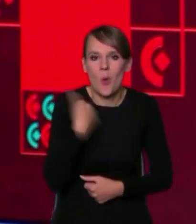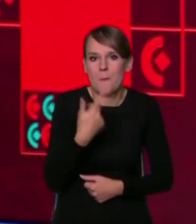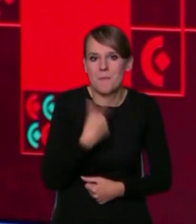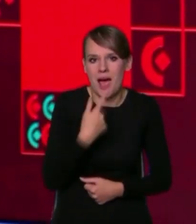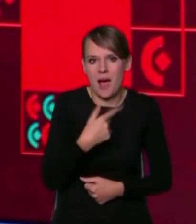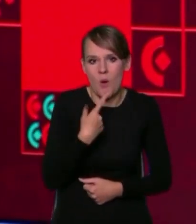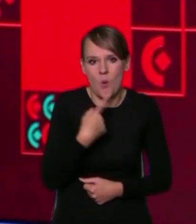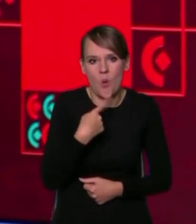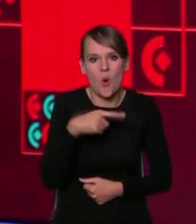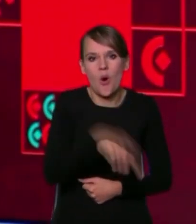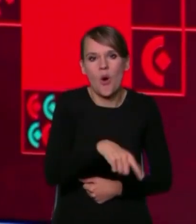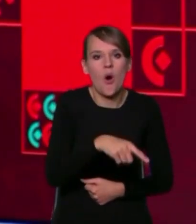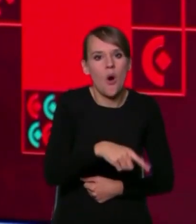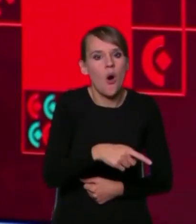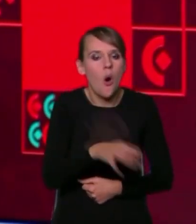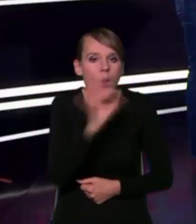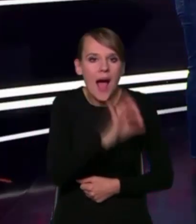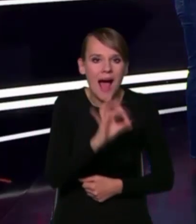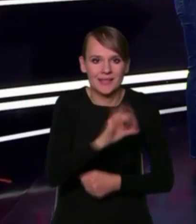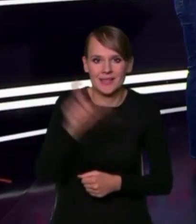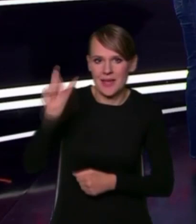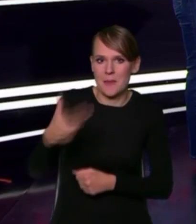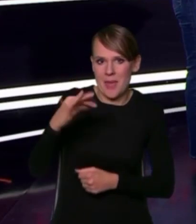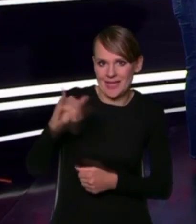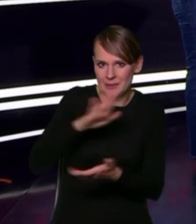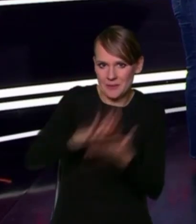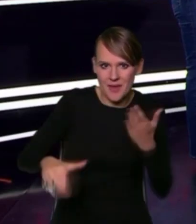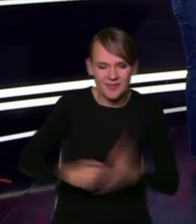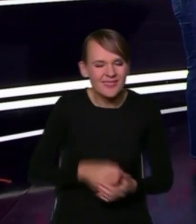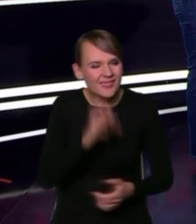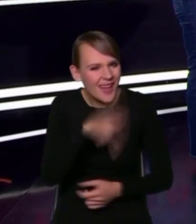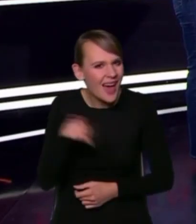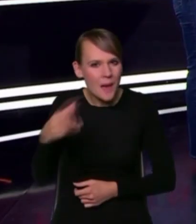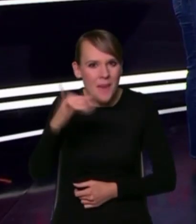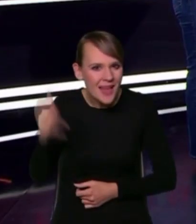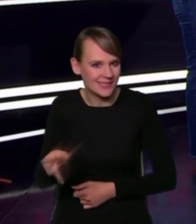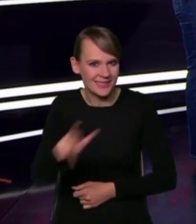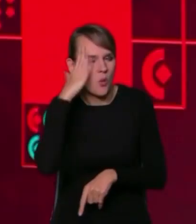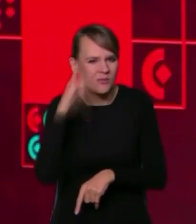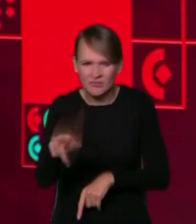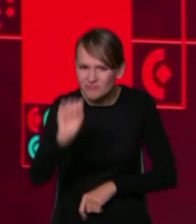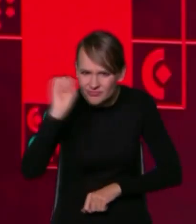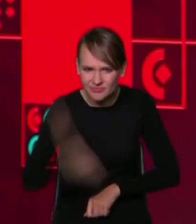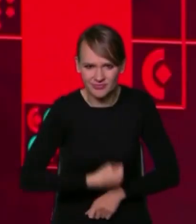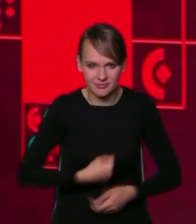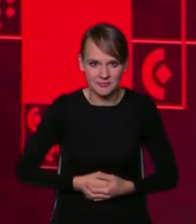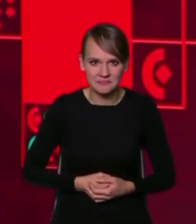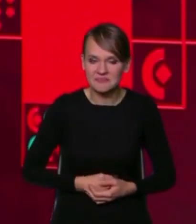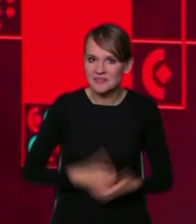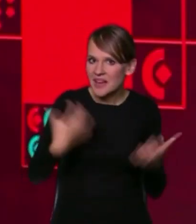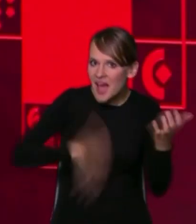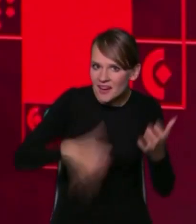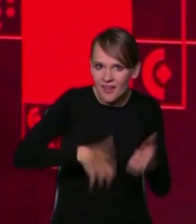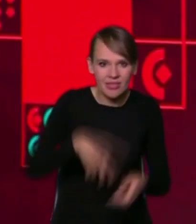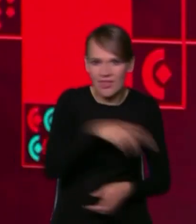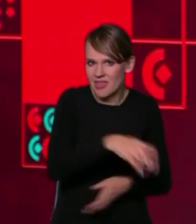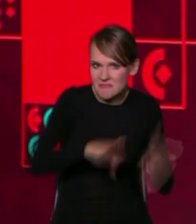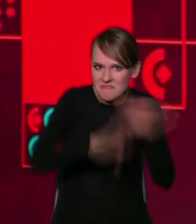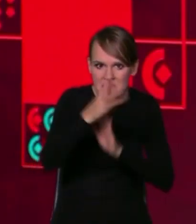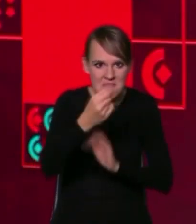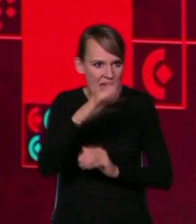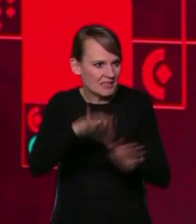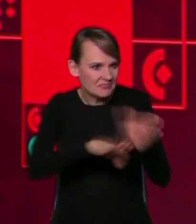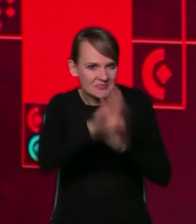w których nie uczestniczyłby Leo Messi za każdym razem Leo mesja sobie tak mówiłem przed tym wejściem Argentyna rozkręca nam się Leo Messi